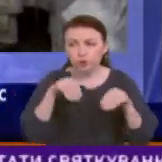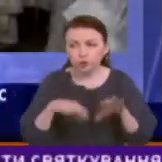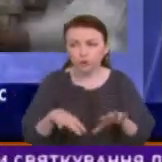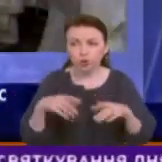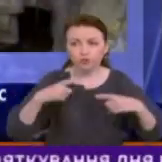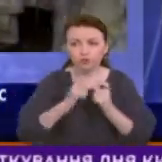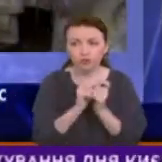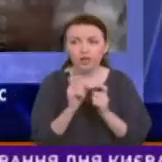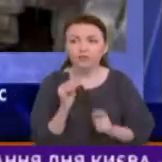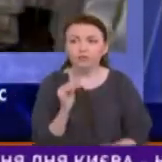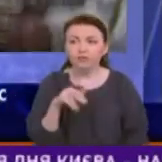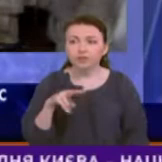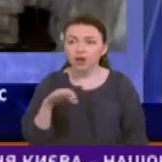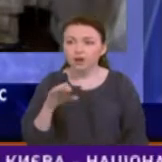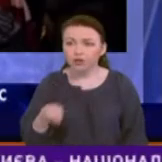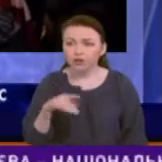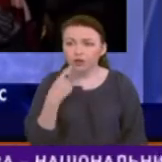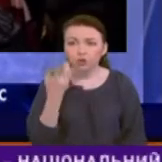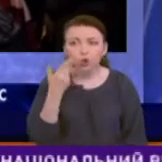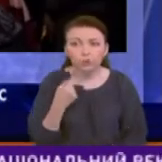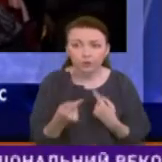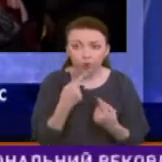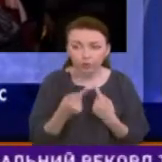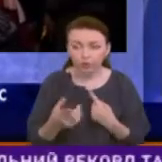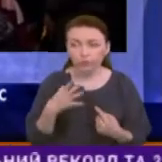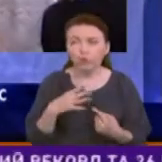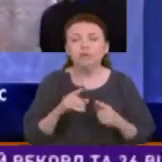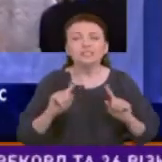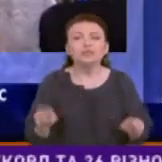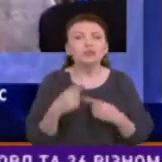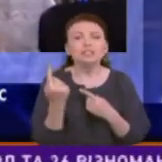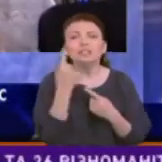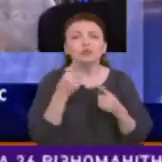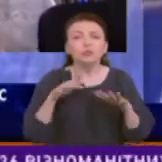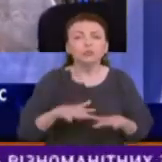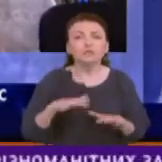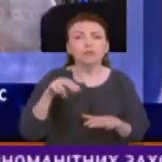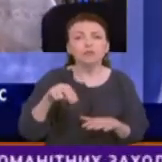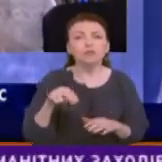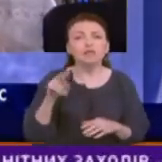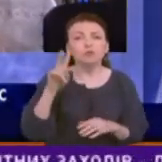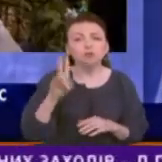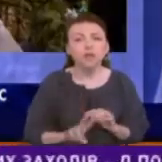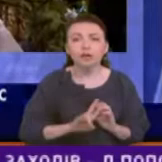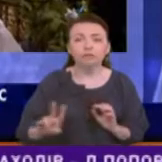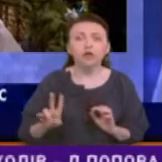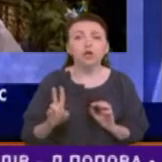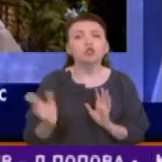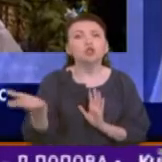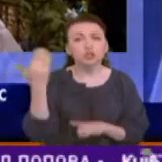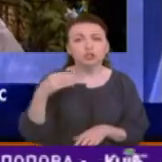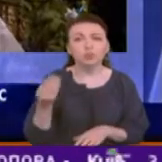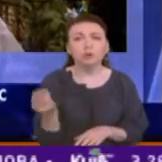що під час переговорів про створення єдиної помісної православної української церкви президент Петро Порошенко, тодішній президент